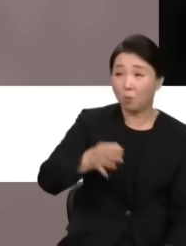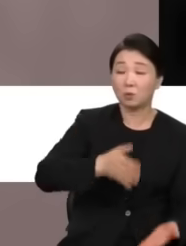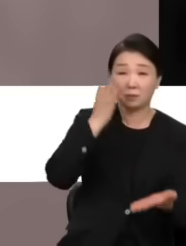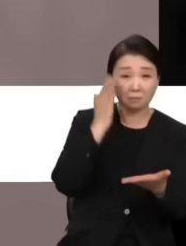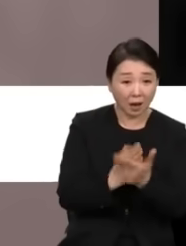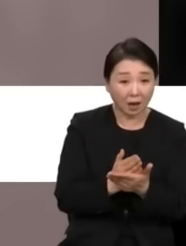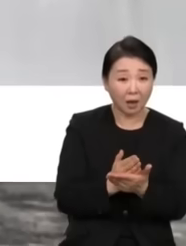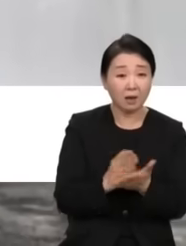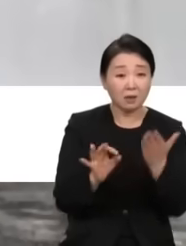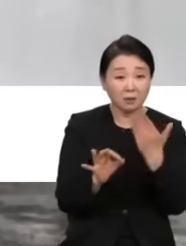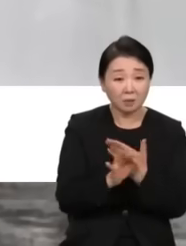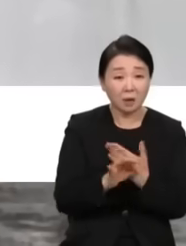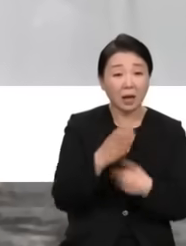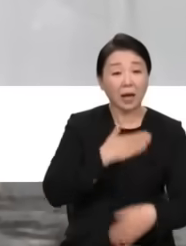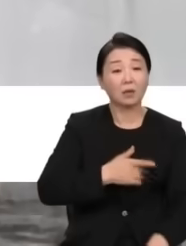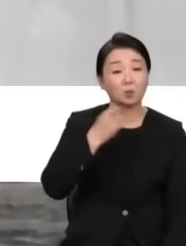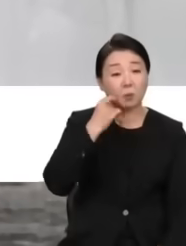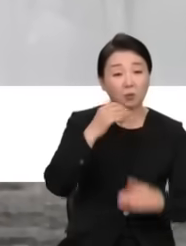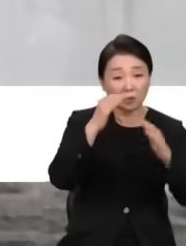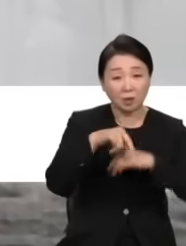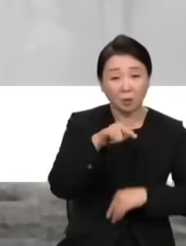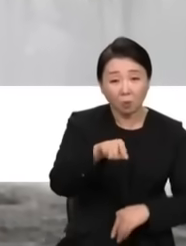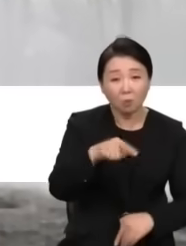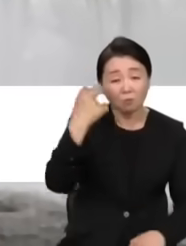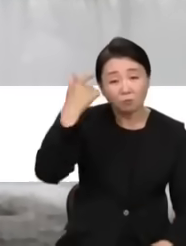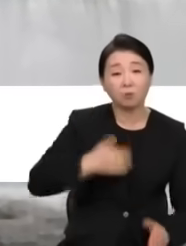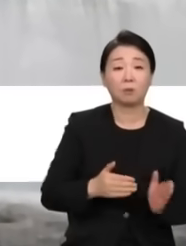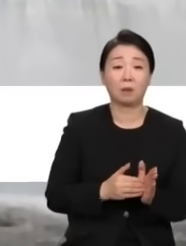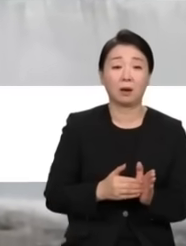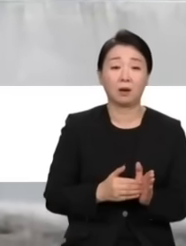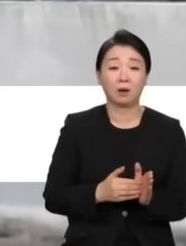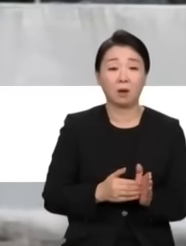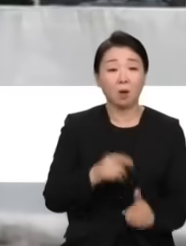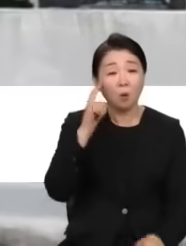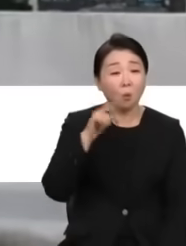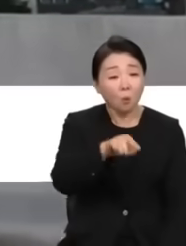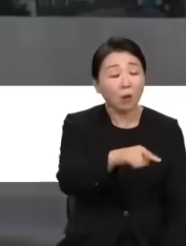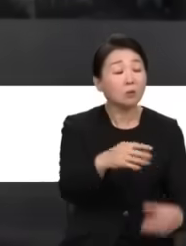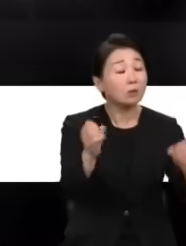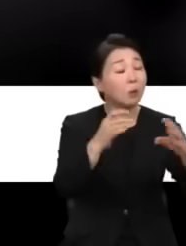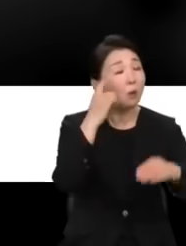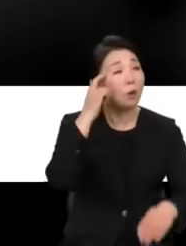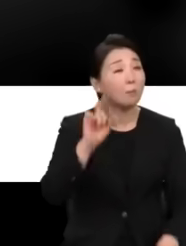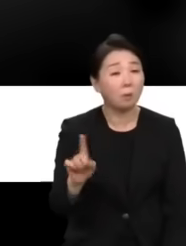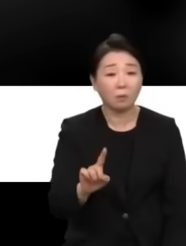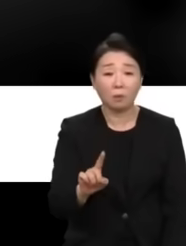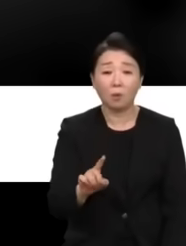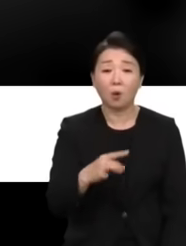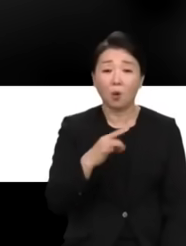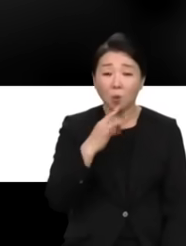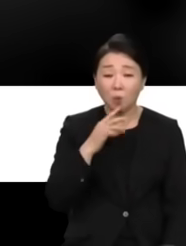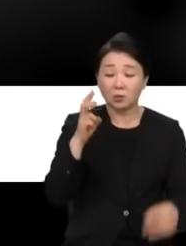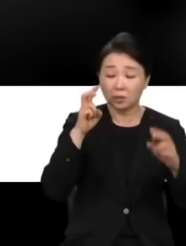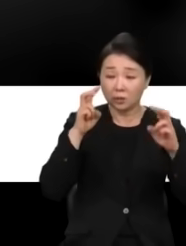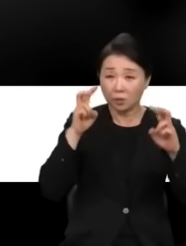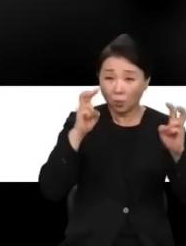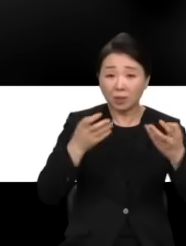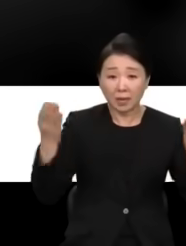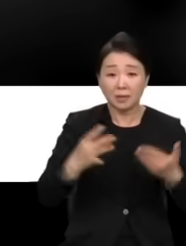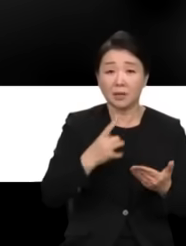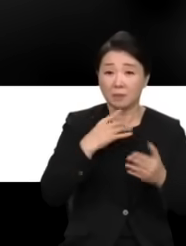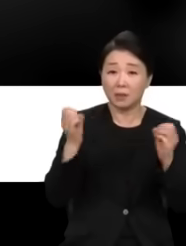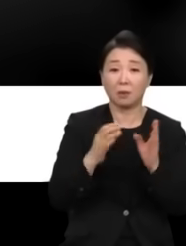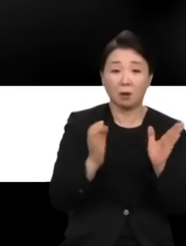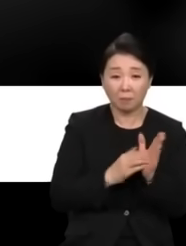않았으면 절대 알 수 없는 내용들도 물어보고 너네 왜 그때 그렇게 했냐. 오로지 회사 일에 대한 얘기만